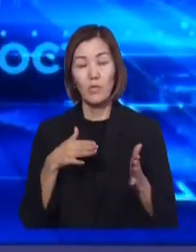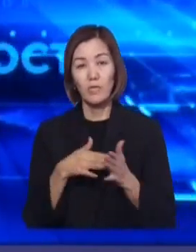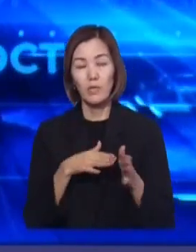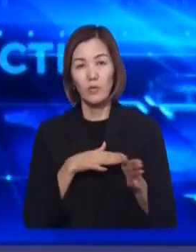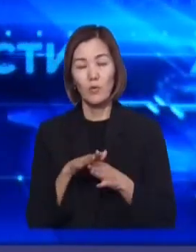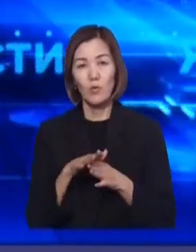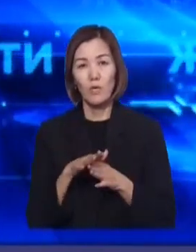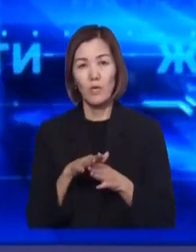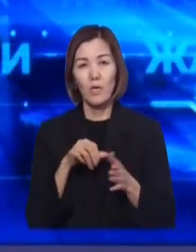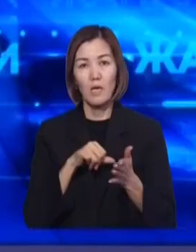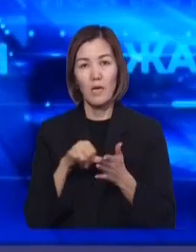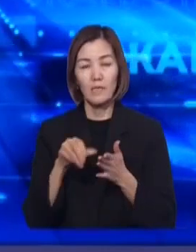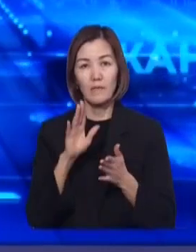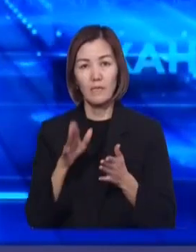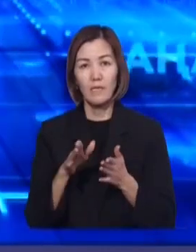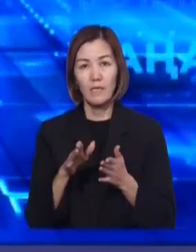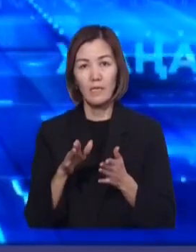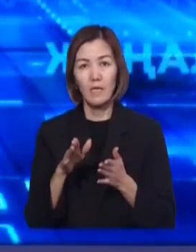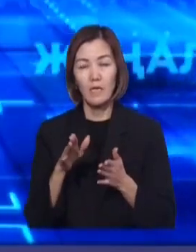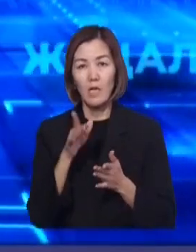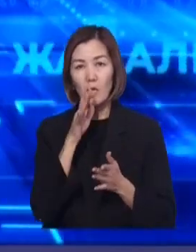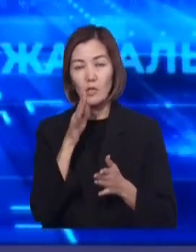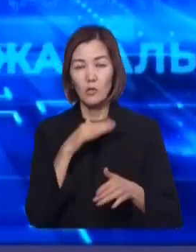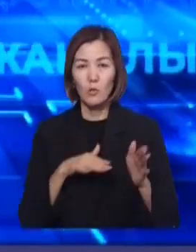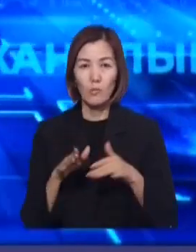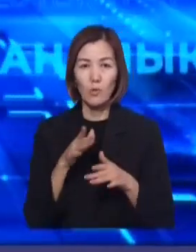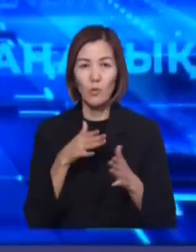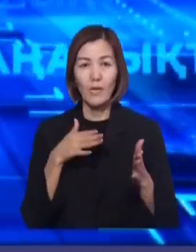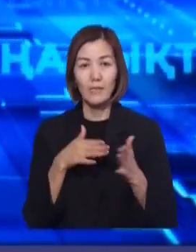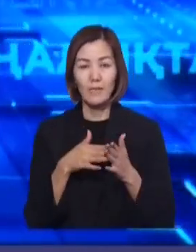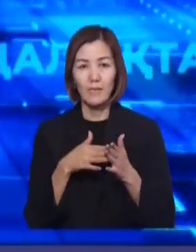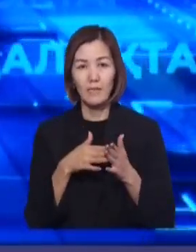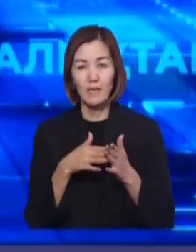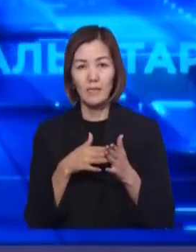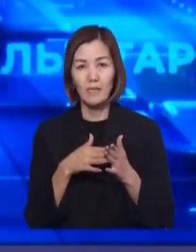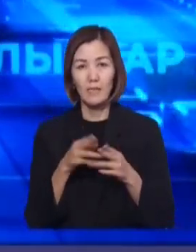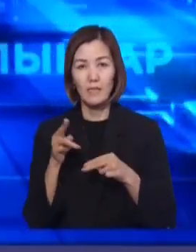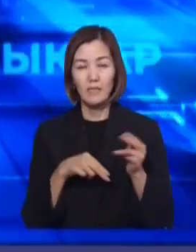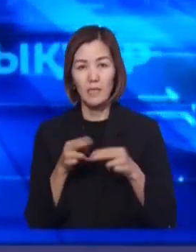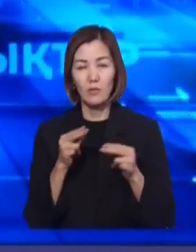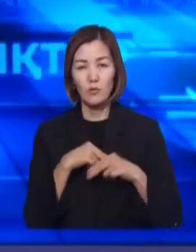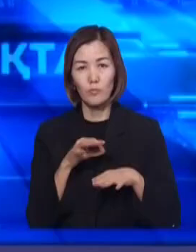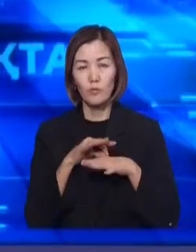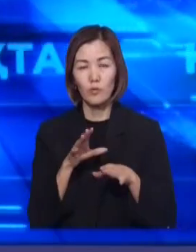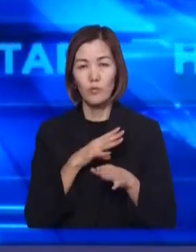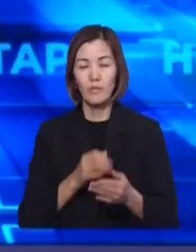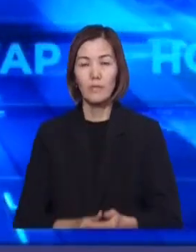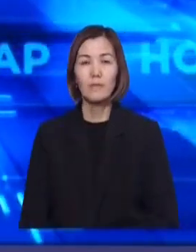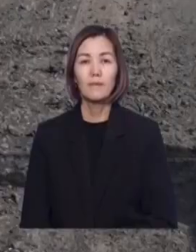асфальттанады. Межелі мерзім шомылу маусымына дейін. Демалыс аймағының инженерлік коммуникациялық желісін салу жұмысы да қызу жүріп